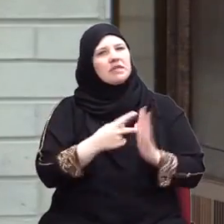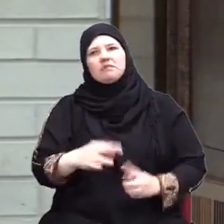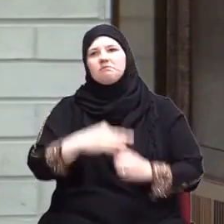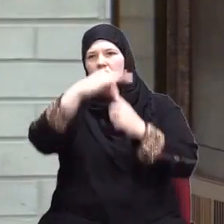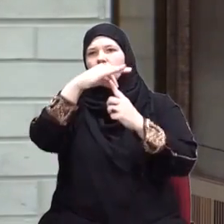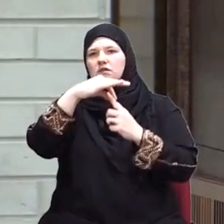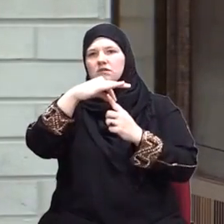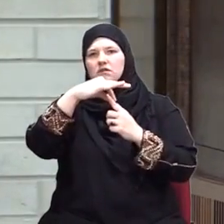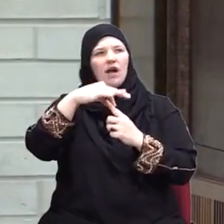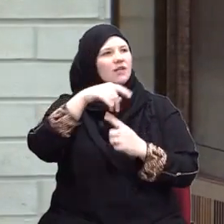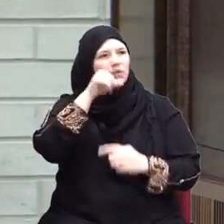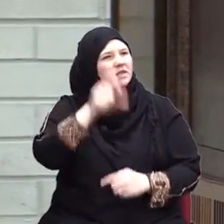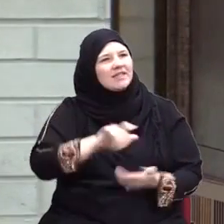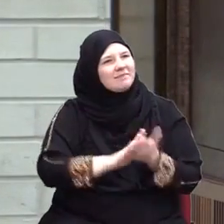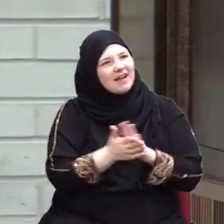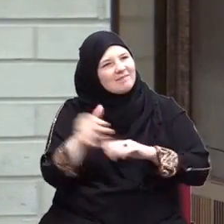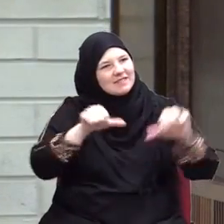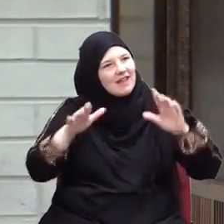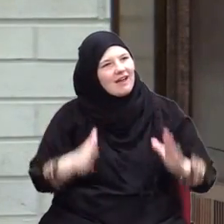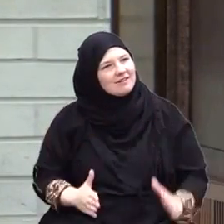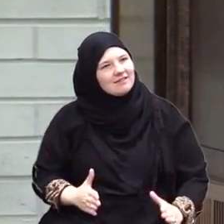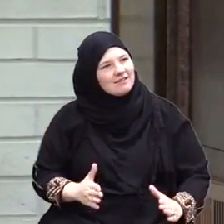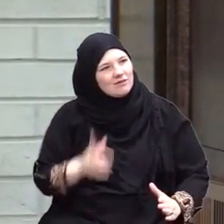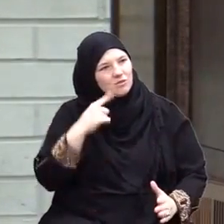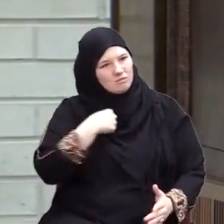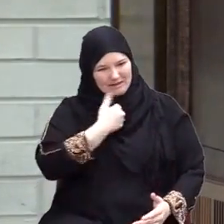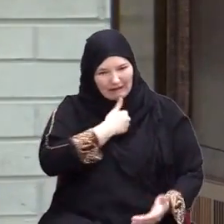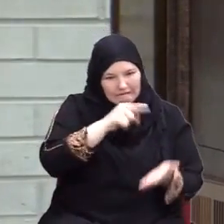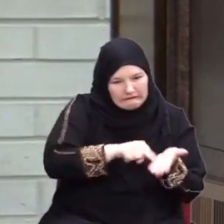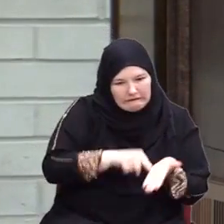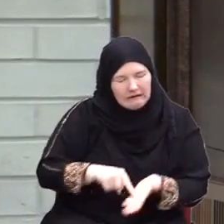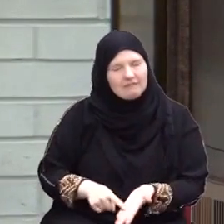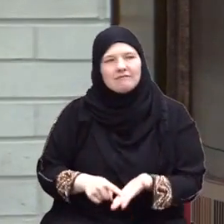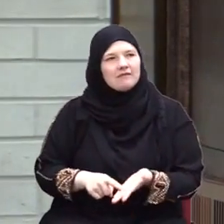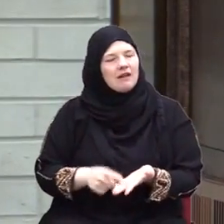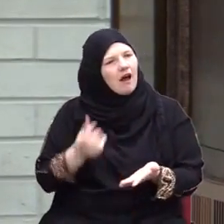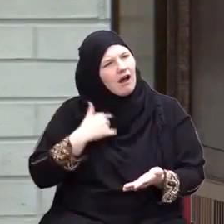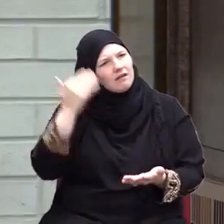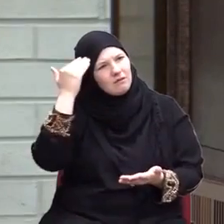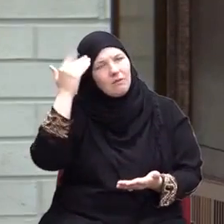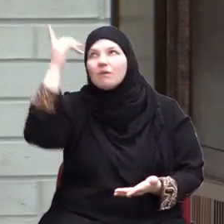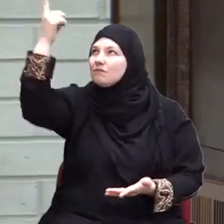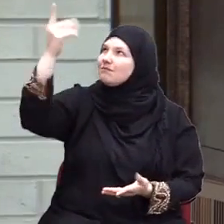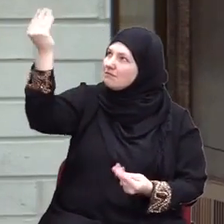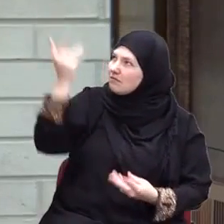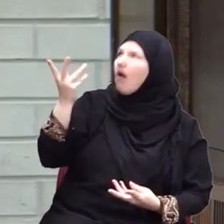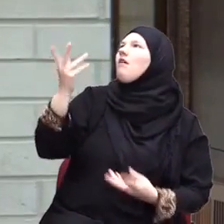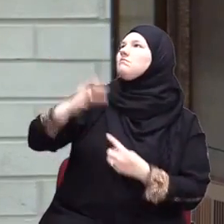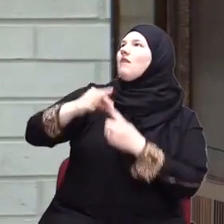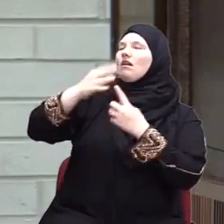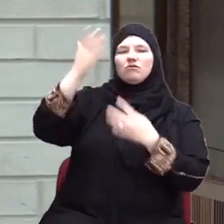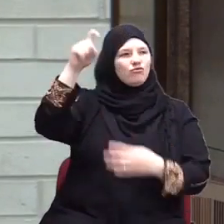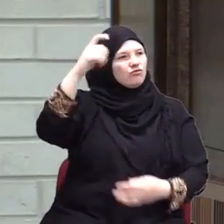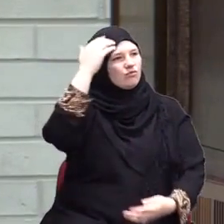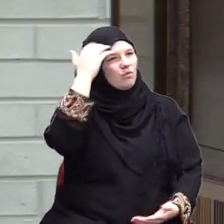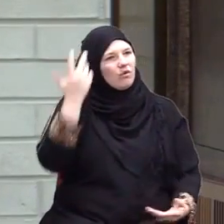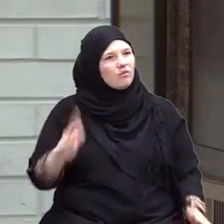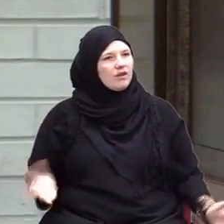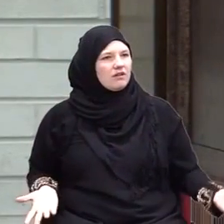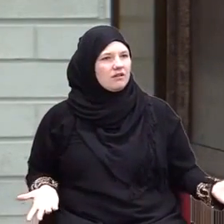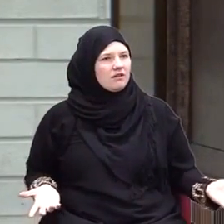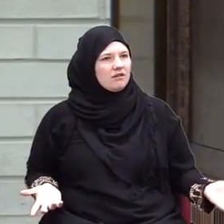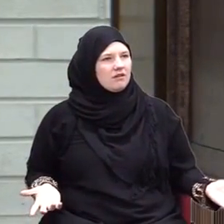these are the two sides of the division of humanity. فَمِنْكُمْ كَافِرٌ وَمِنْكُمْ مُؤْمِنٌ. Here, the ayah